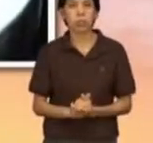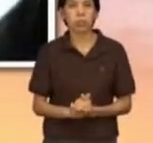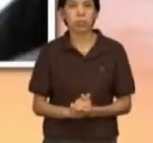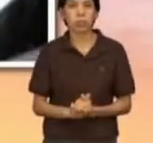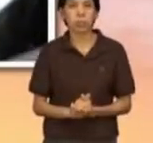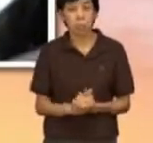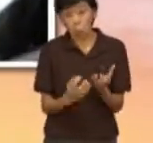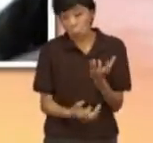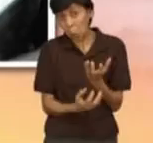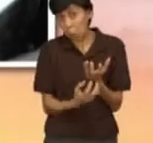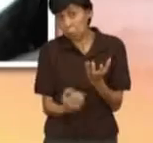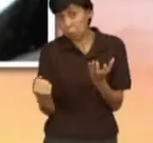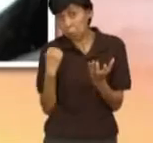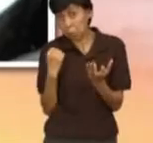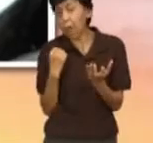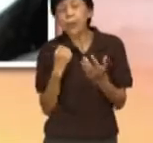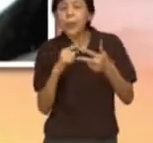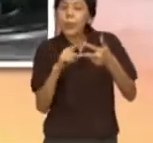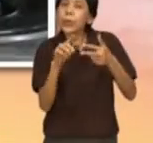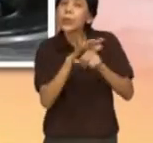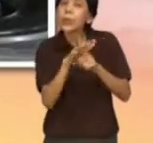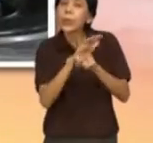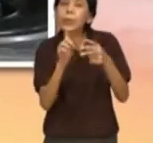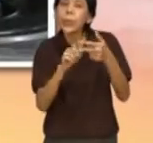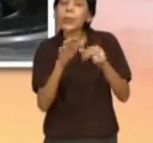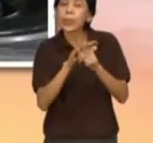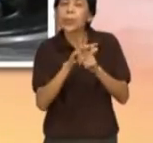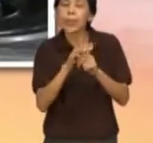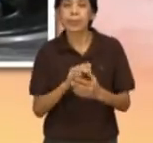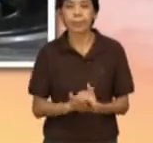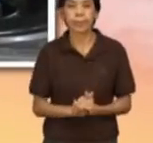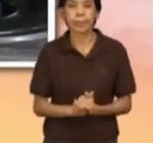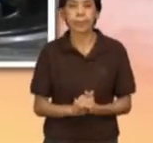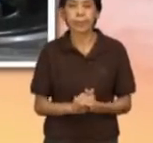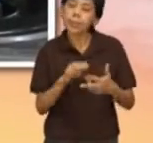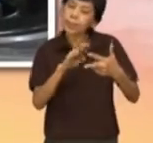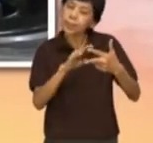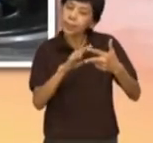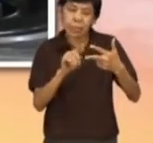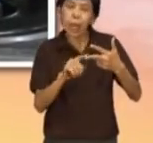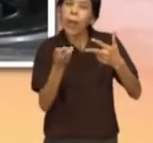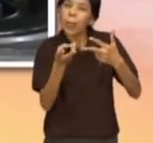ช ่ไฟแรงไหมคะเนี่ย ไฟไม่ต้องแรง ค่ะ ปานกลาง